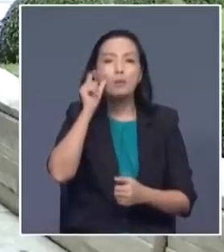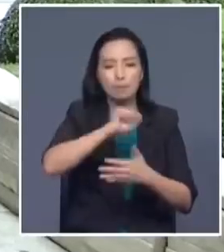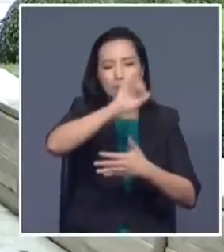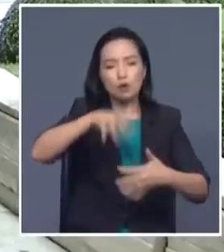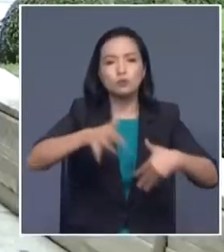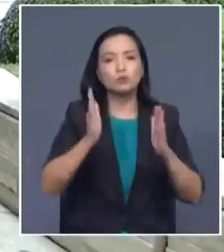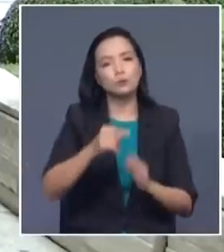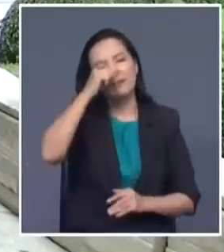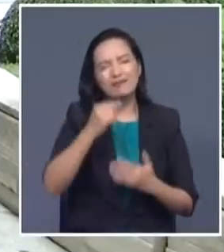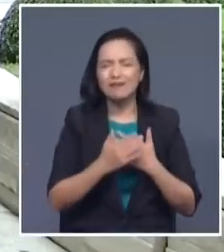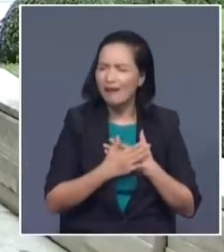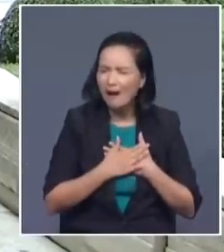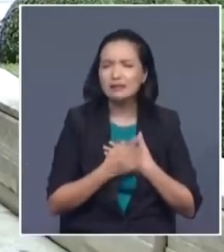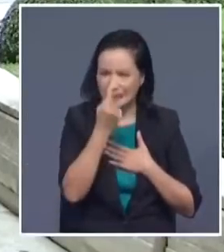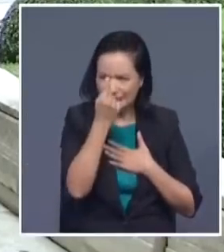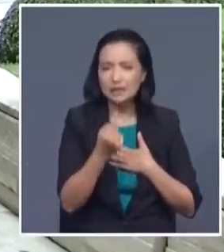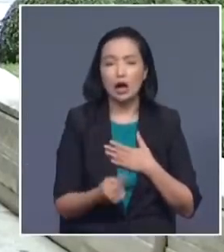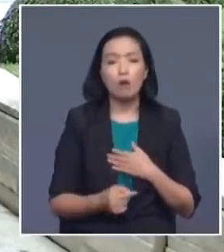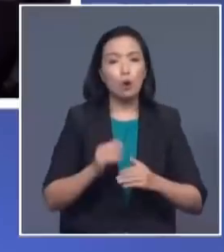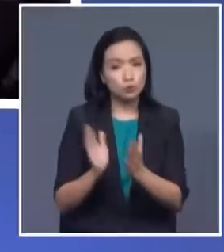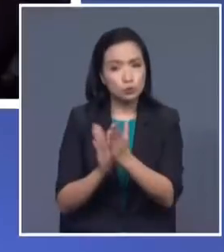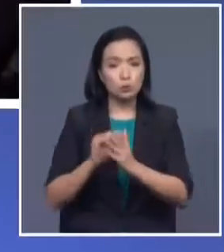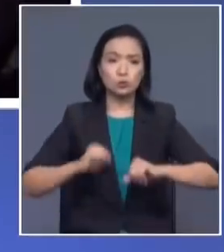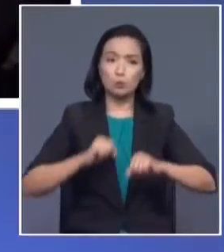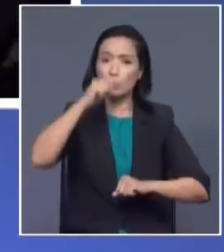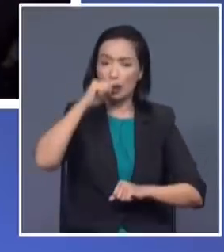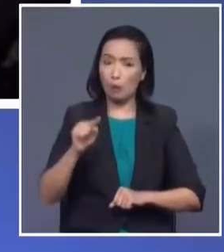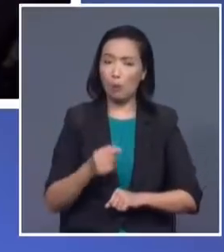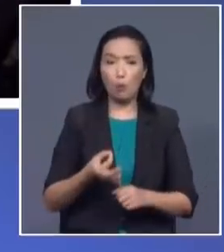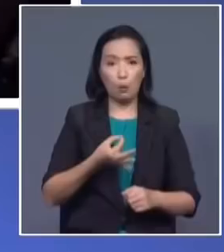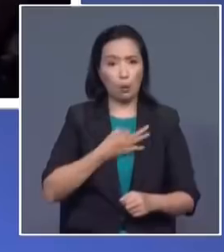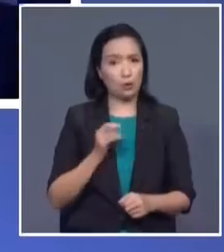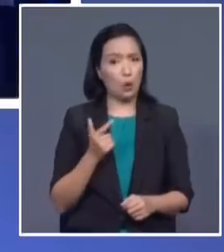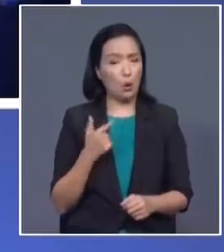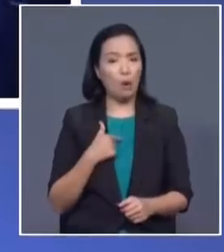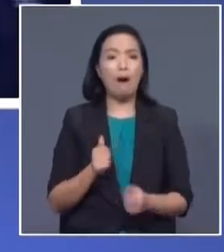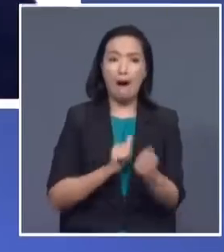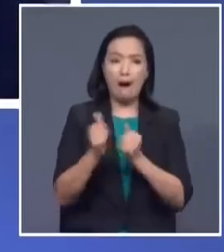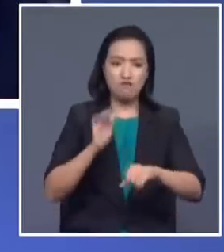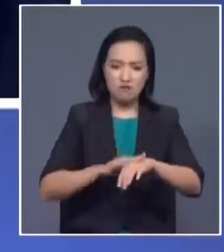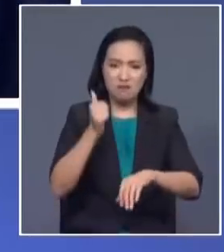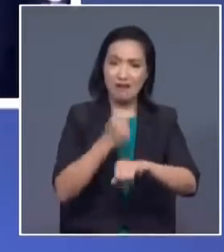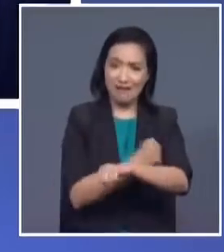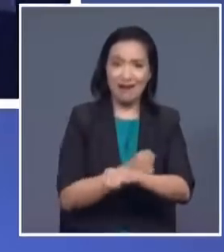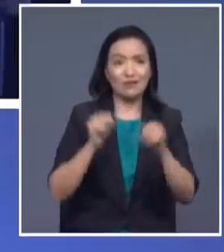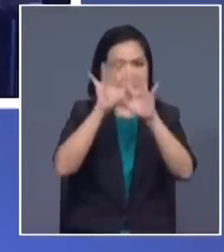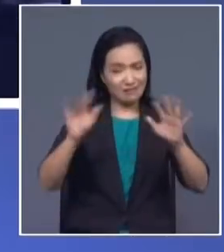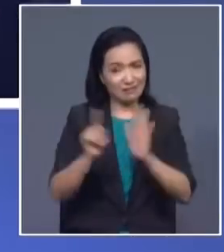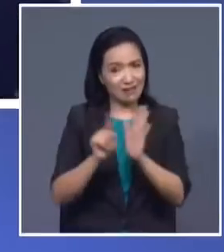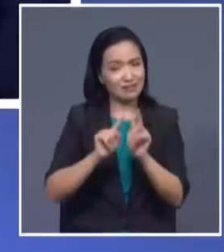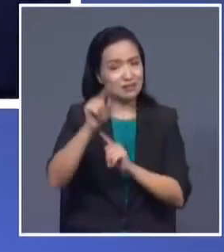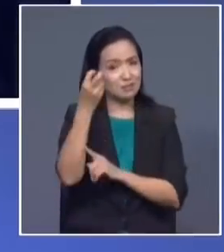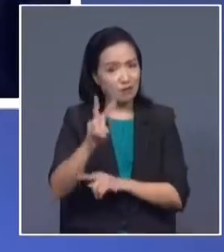อีกเรื่องที่น่ายินดีก็คือขอชื่นชมเยาวชนไทยที่สามารถเป็นเจ้าเหรียญทองในการแข่งขันฝีมือแรงงานอาเซียนครั้งที่12